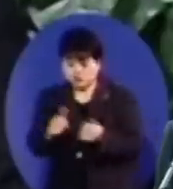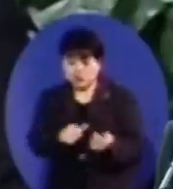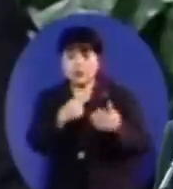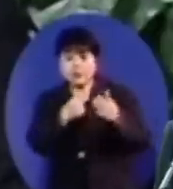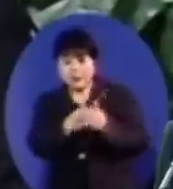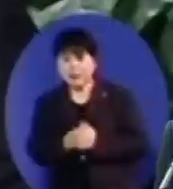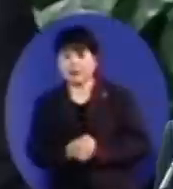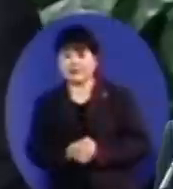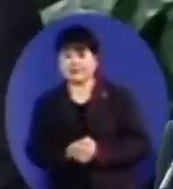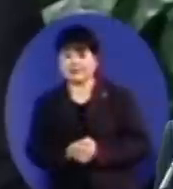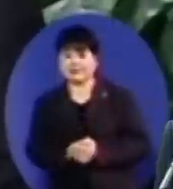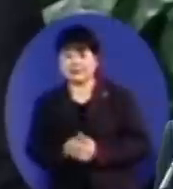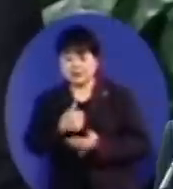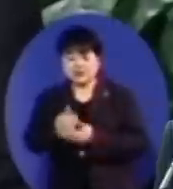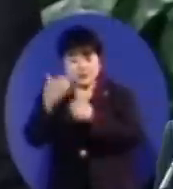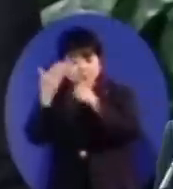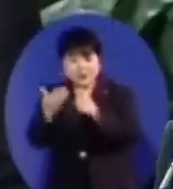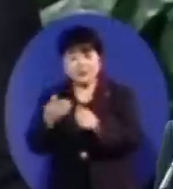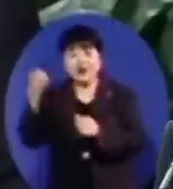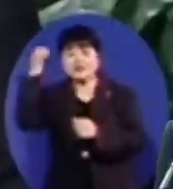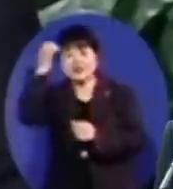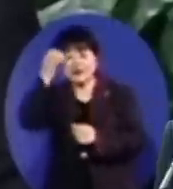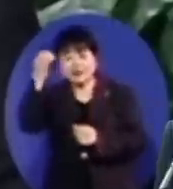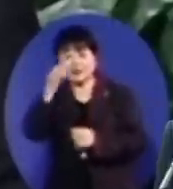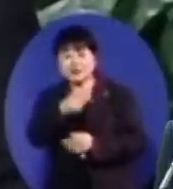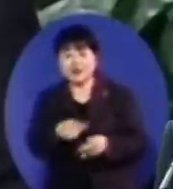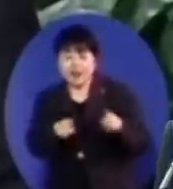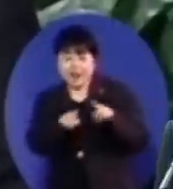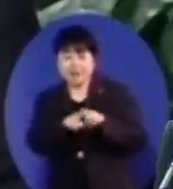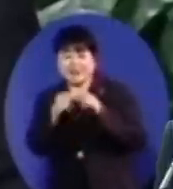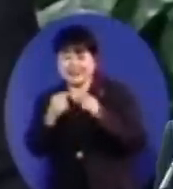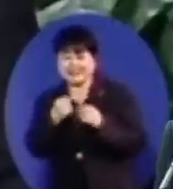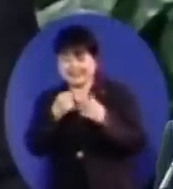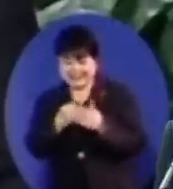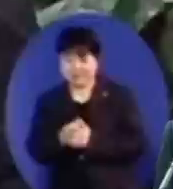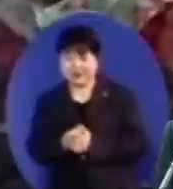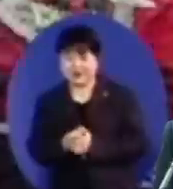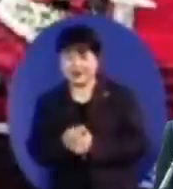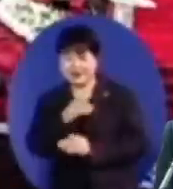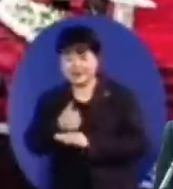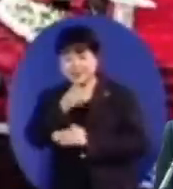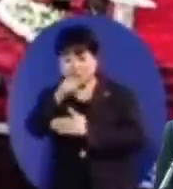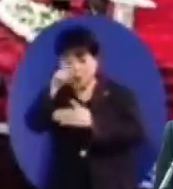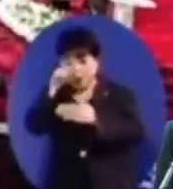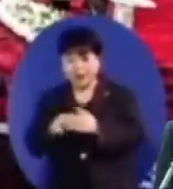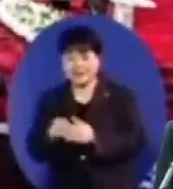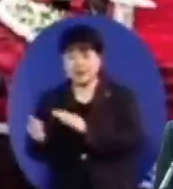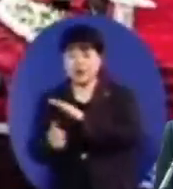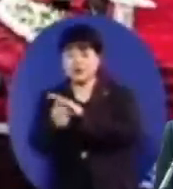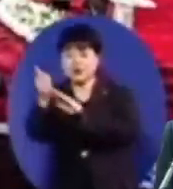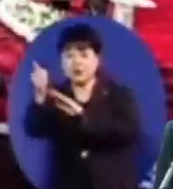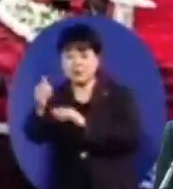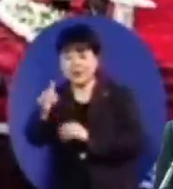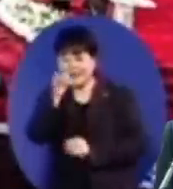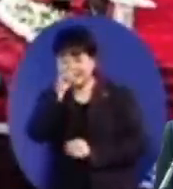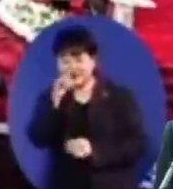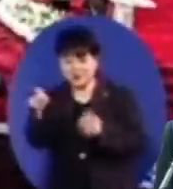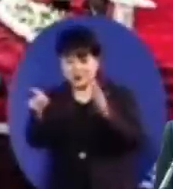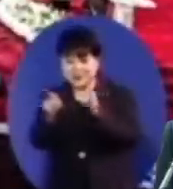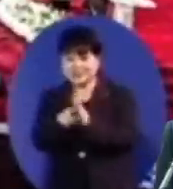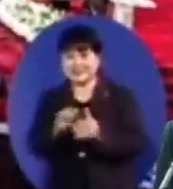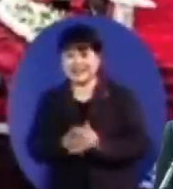죽어주셨는데요, 그 주님께서 성령으로 우리와 같이 계시니까 우리는 그리스도 안에서 소망이 넘치는